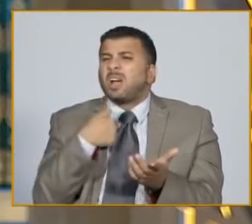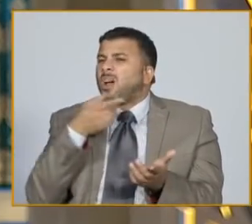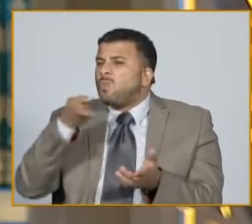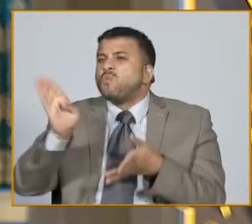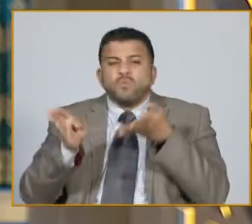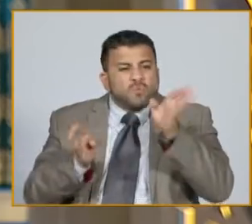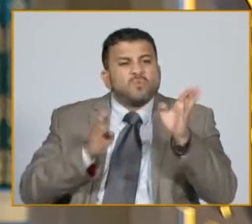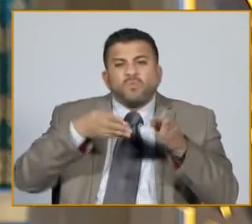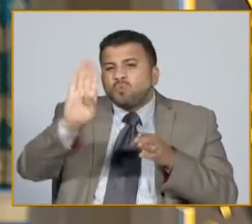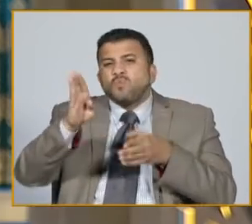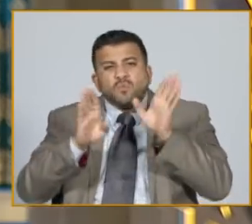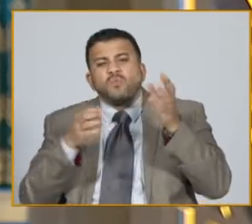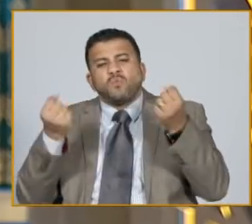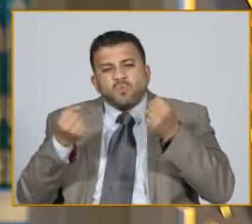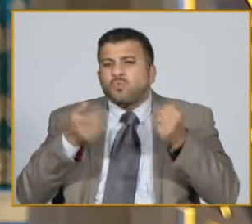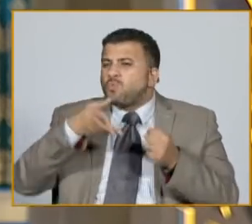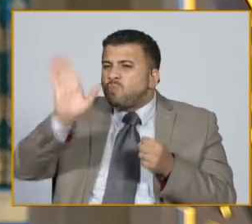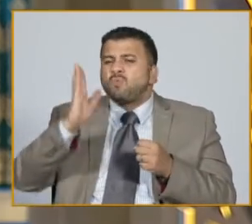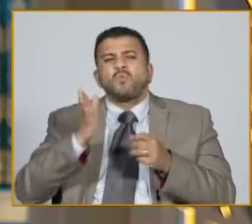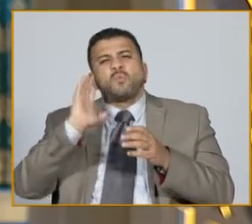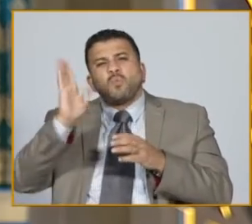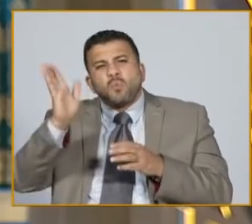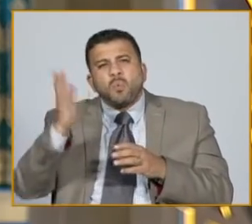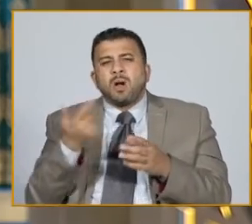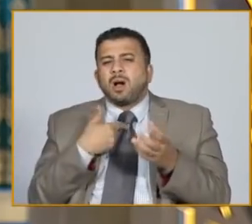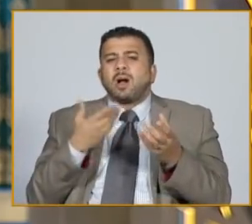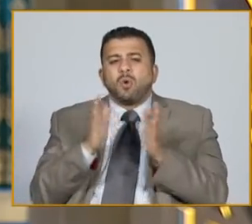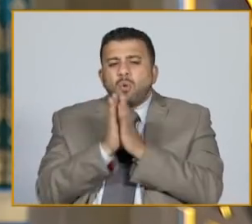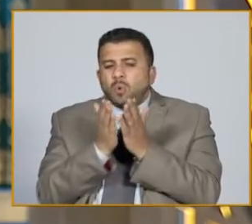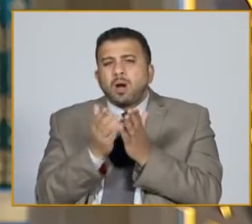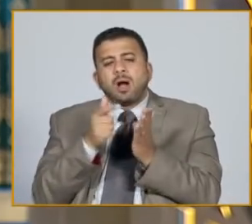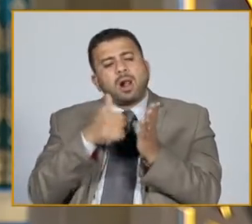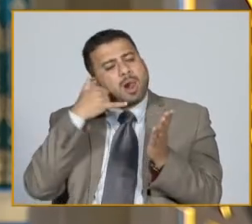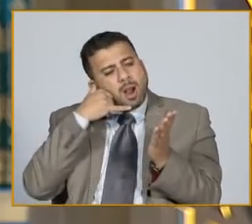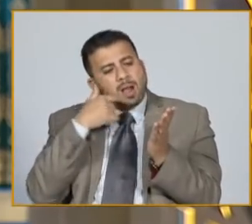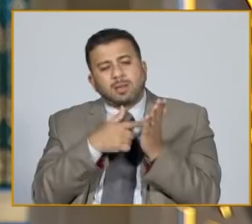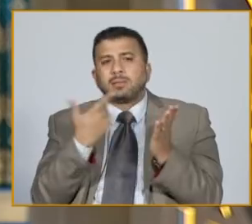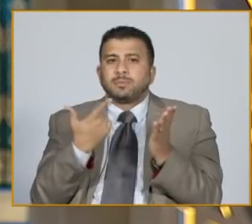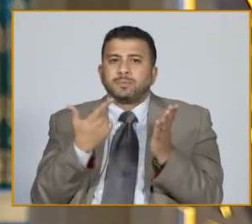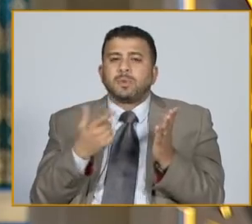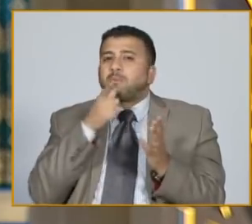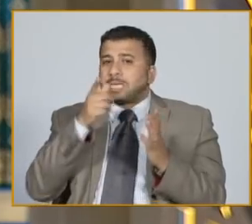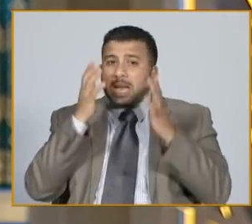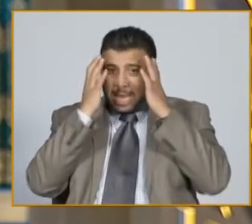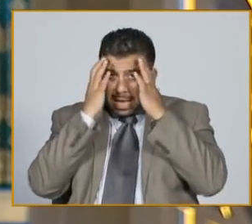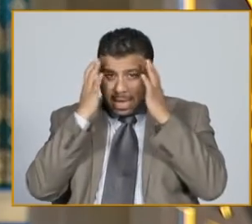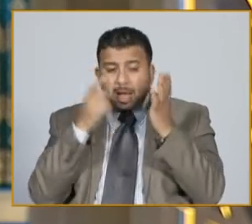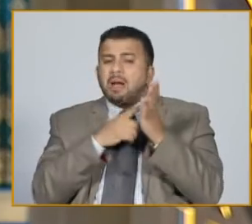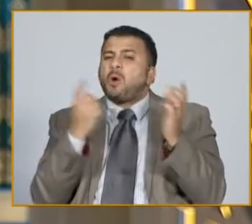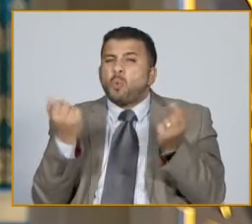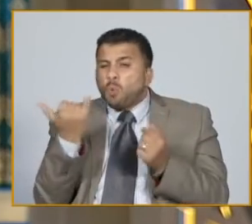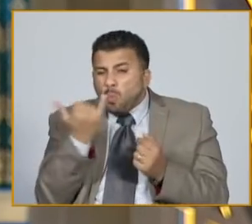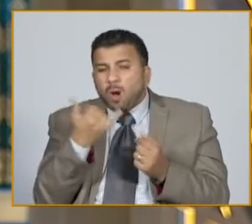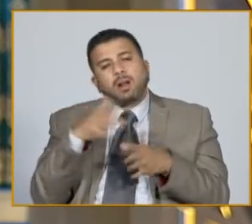أن يقرأ من حفظه أم من القرآن؟ قالوا لا، من القرآن أفضل. بعض العلماء طبعا يقول من القرآن أفضل، لأنه يشتمل على أكثر من